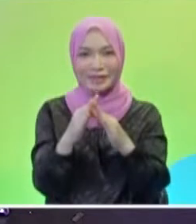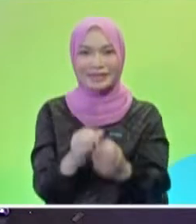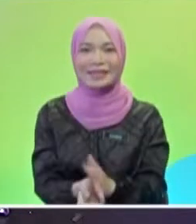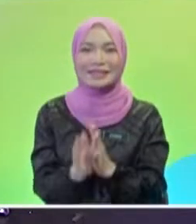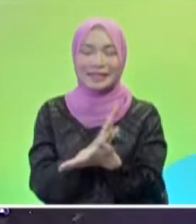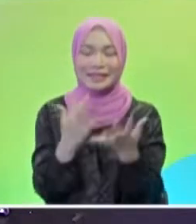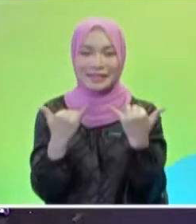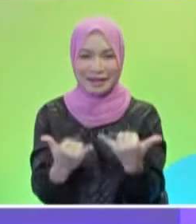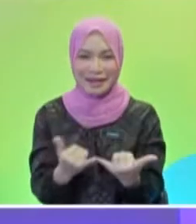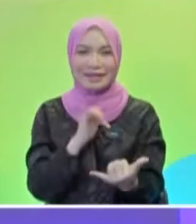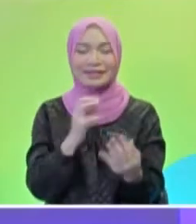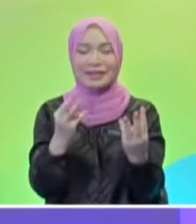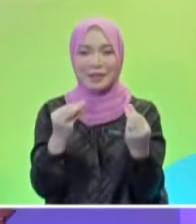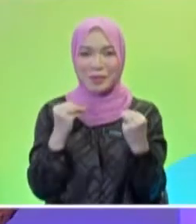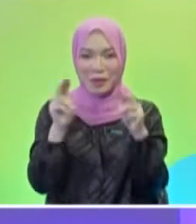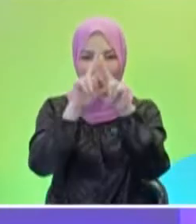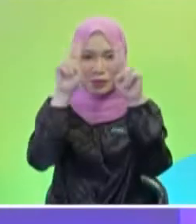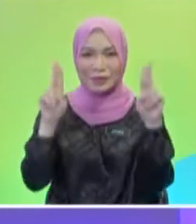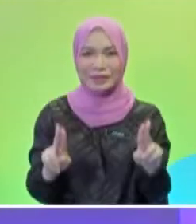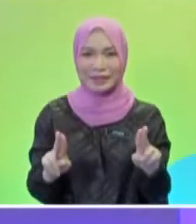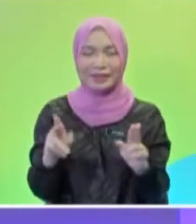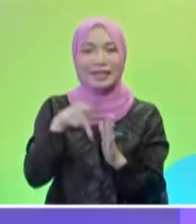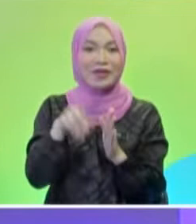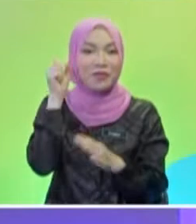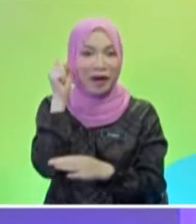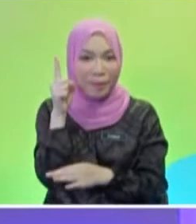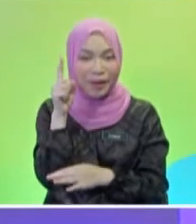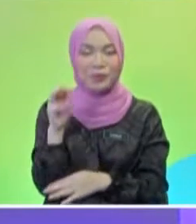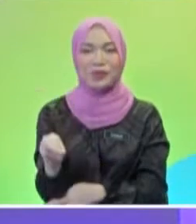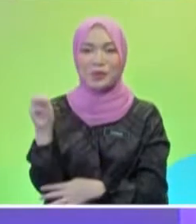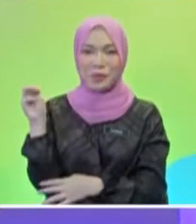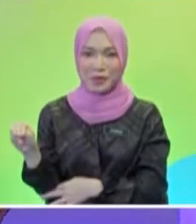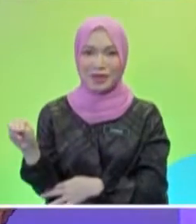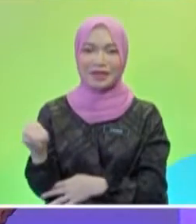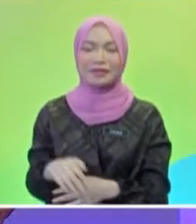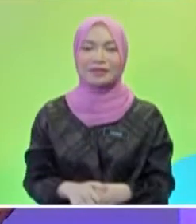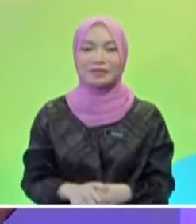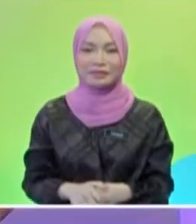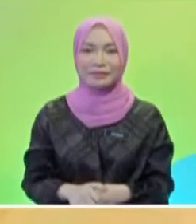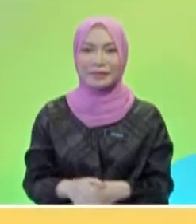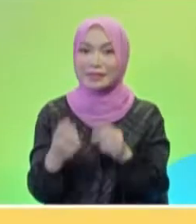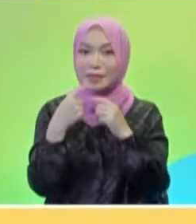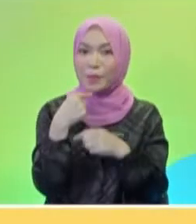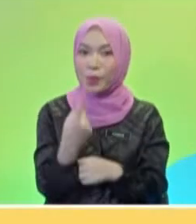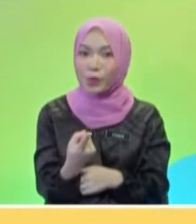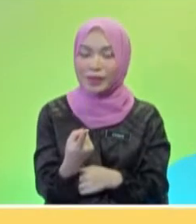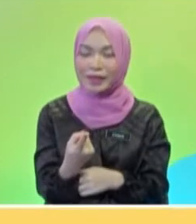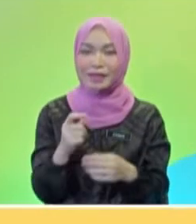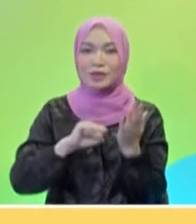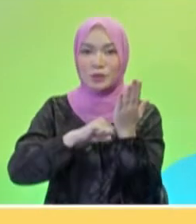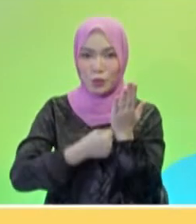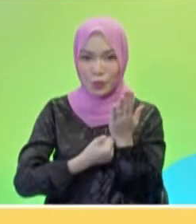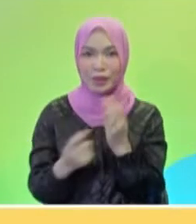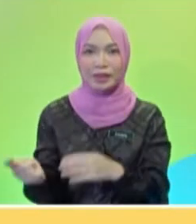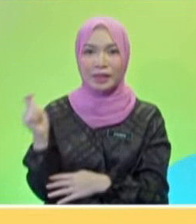uji dasar1 pete dunia putih kosong bye Oke Sebutkan Sumatera gemuk negare yang